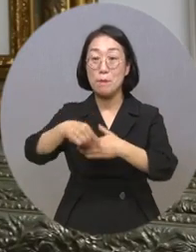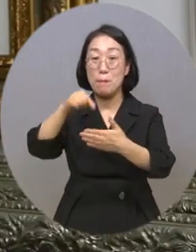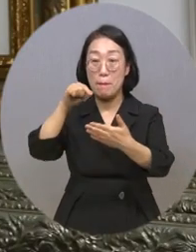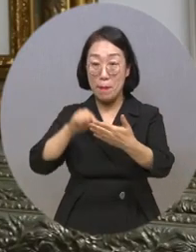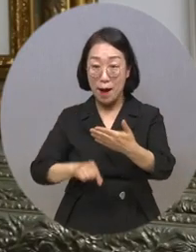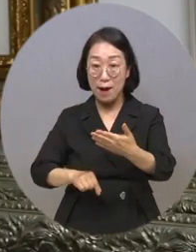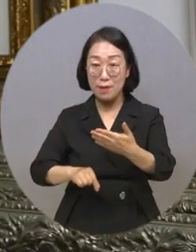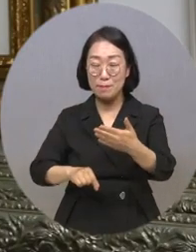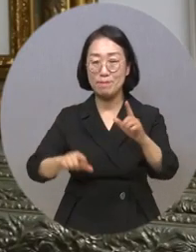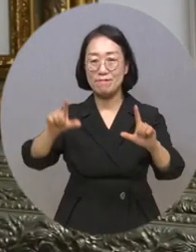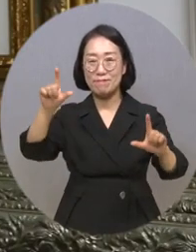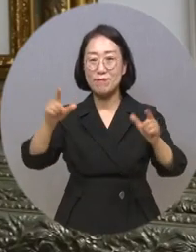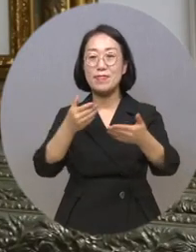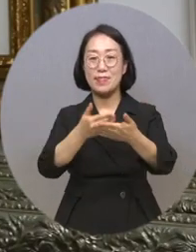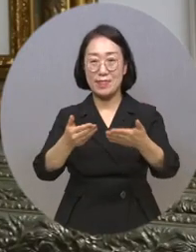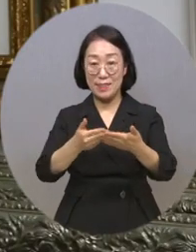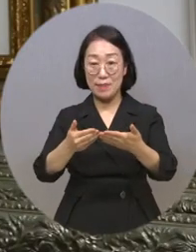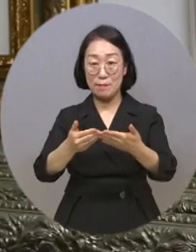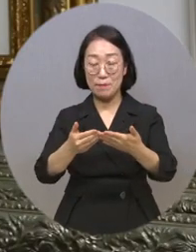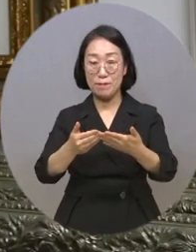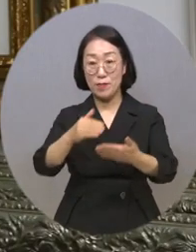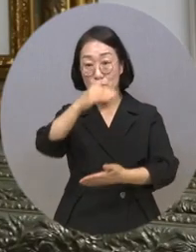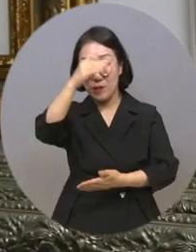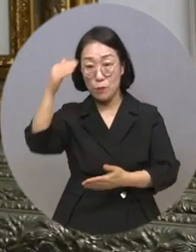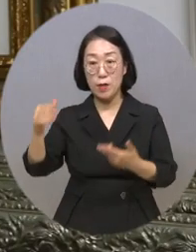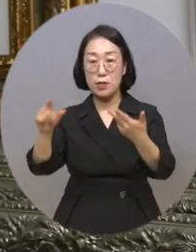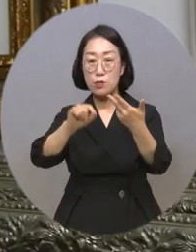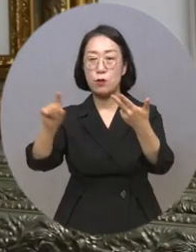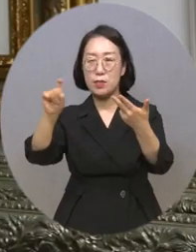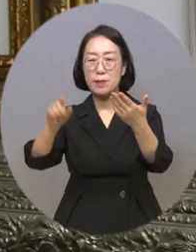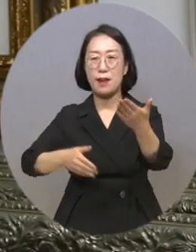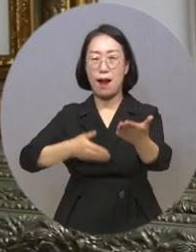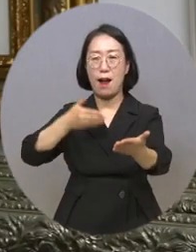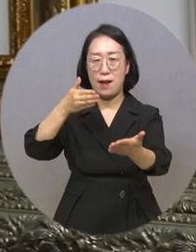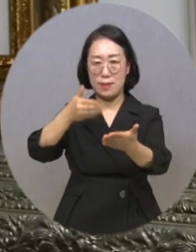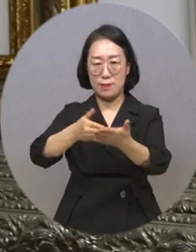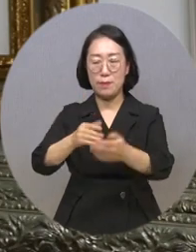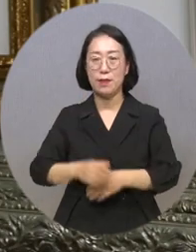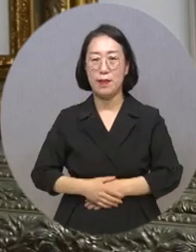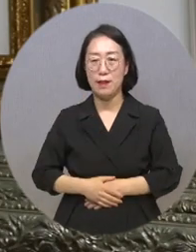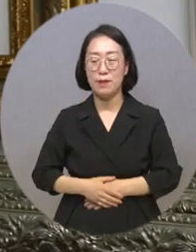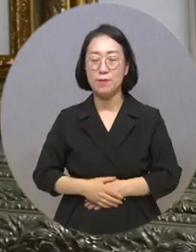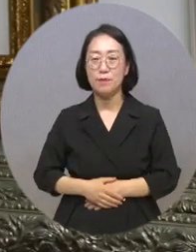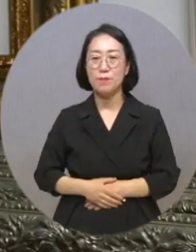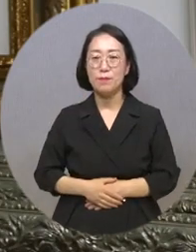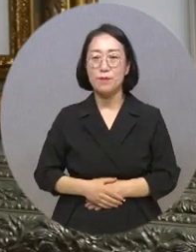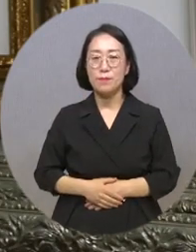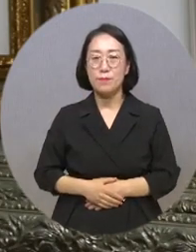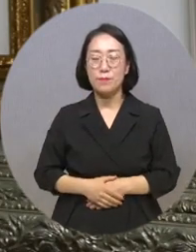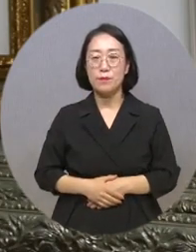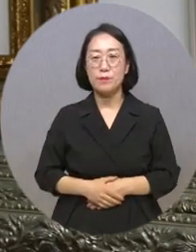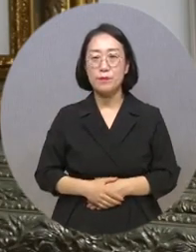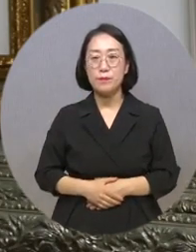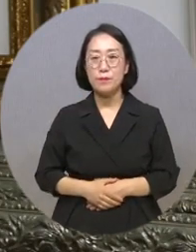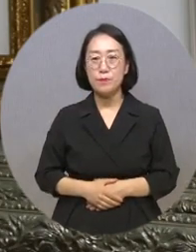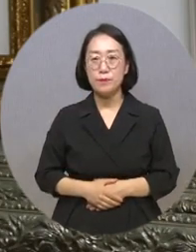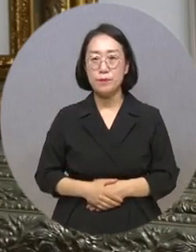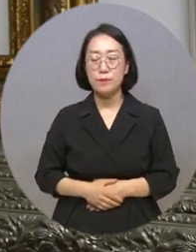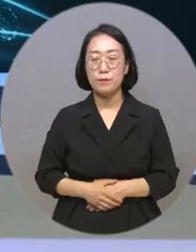마음이 가득 담긴 이번 전시회는 오는 7월 10일까지 계속됩니다. 복지TV 뉴스 이소연입니다.